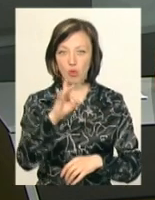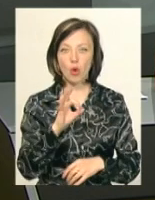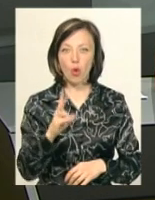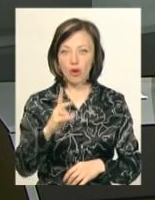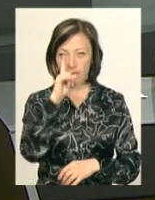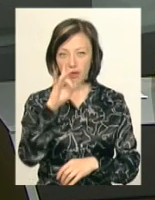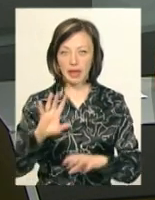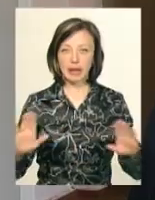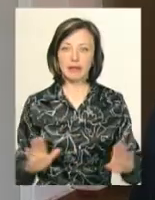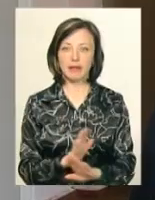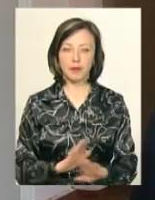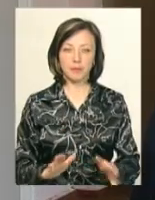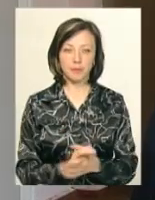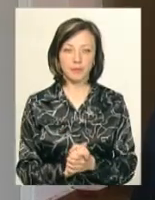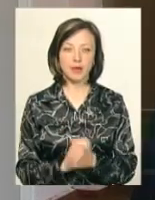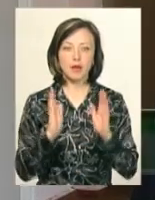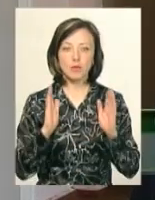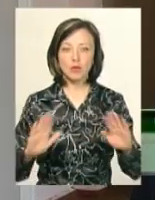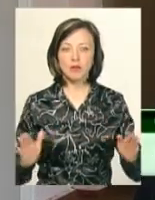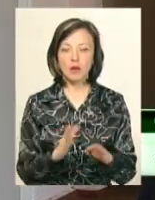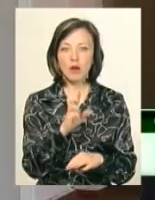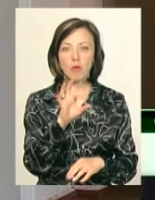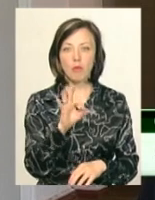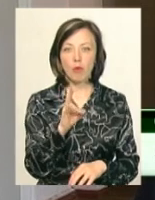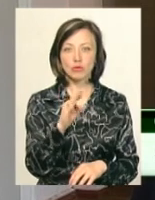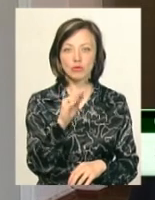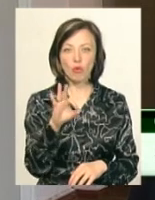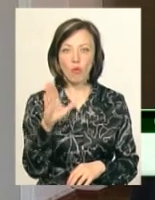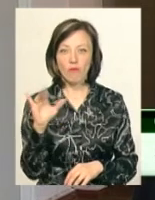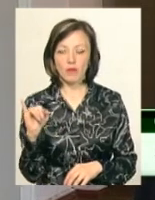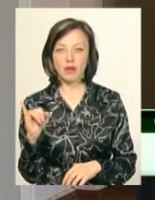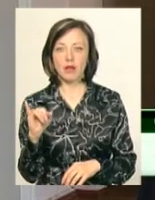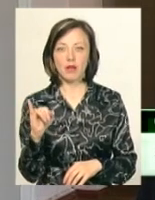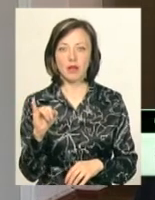рок-хіти. Буде виконуватись Бон Джові твори,